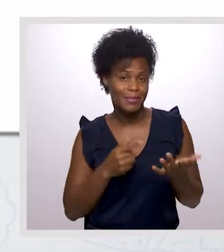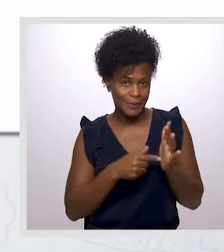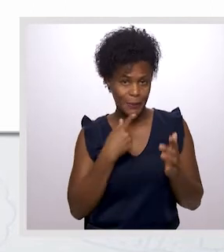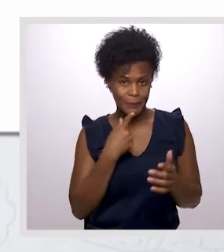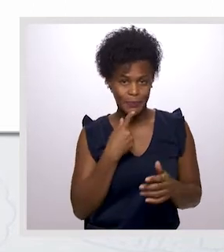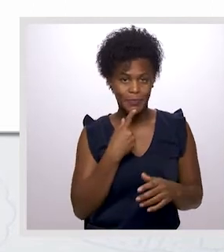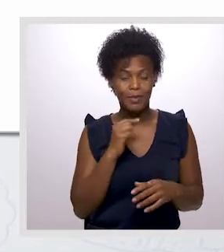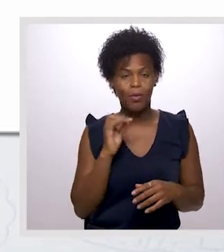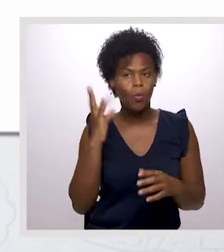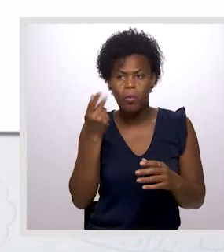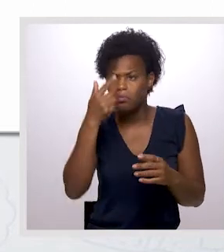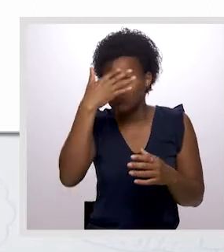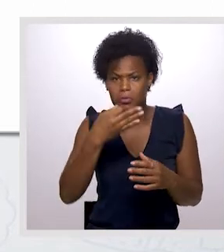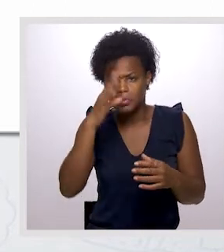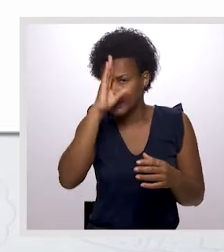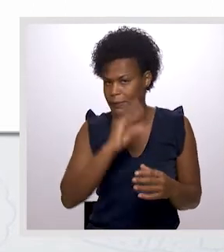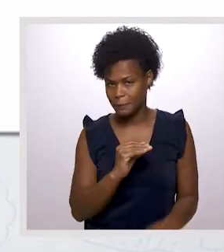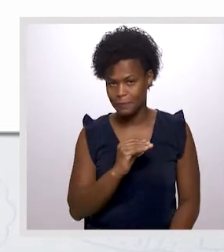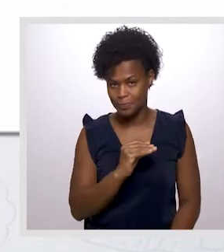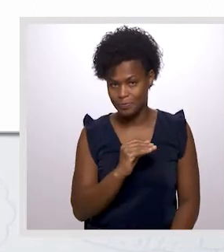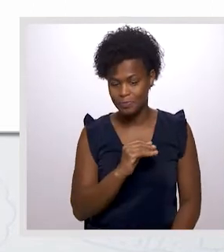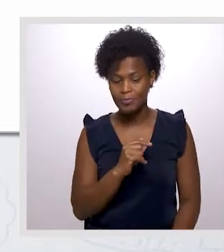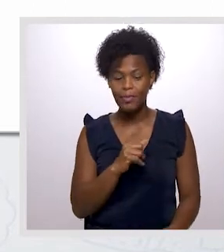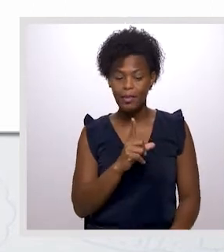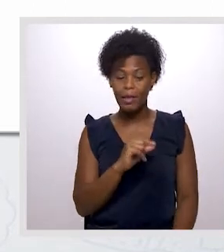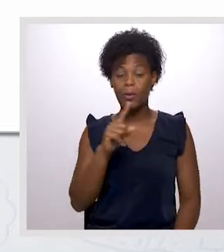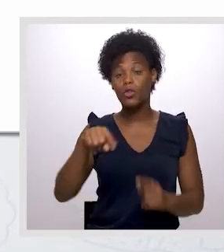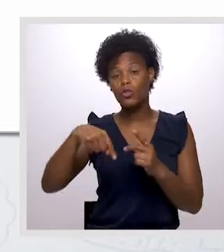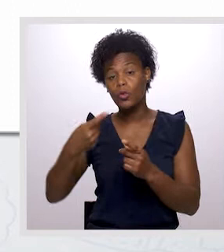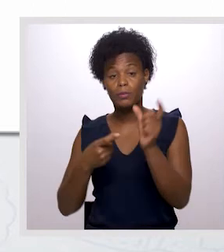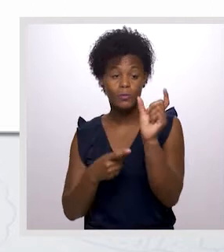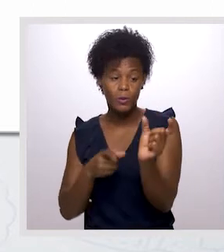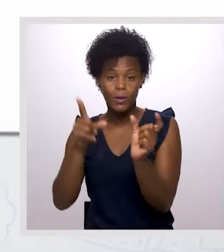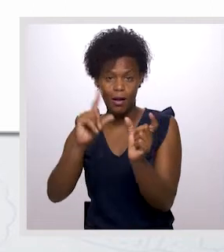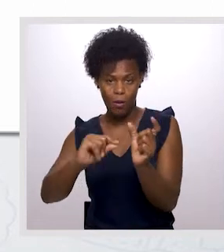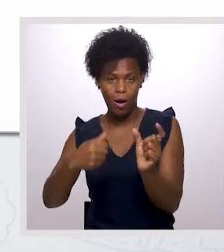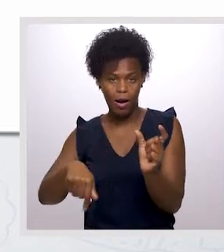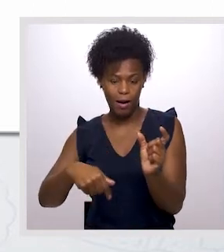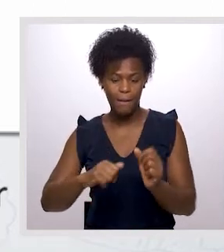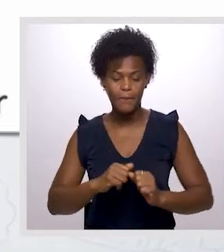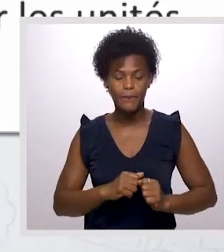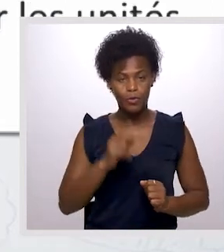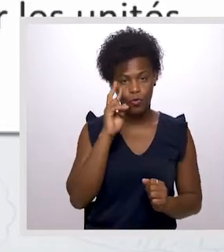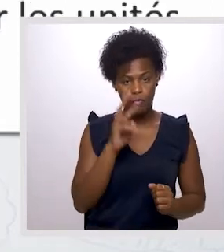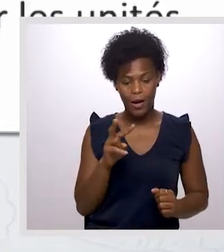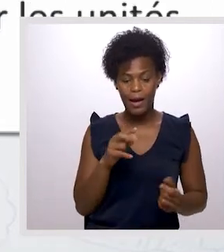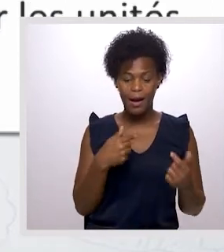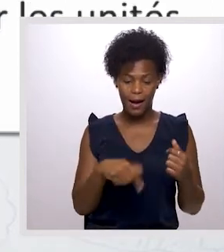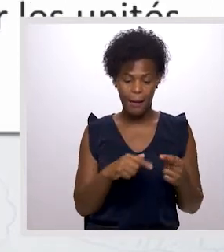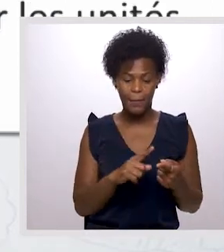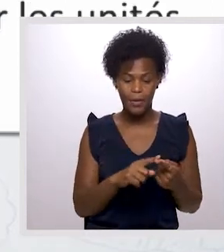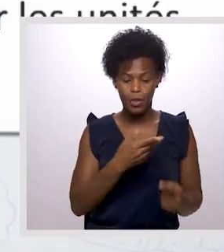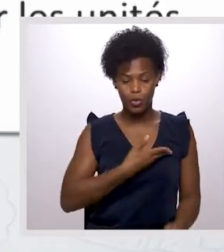quantidade certa. Ok? Et il y en a d'autres mots aussi. Regardez, il existe